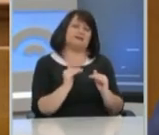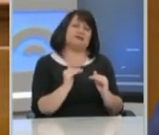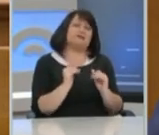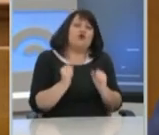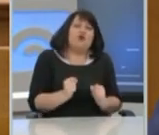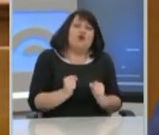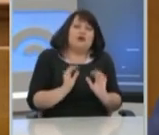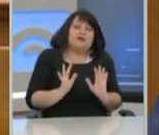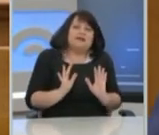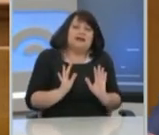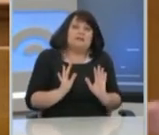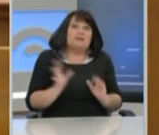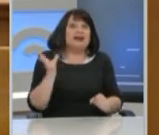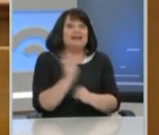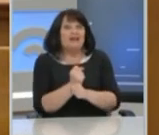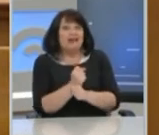να πιάσεις